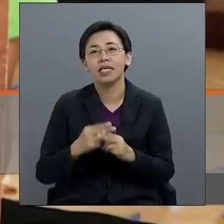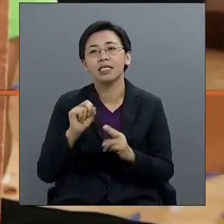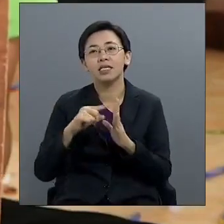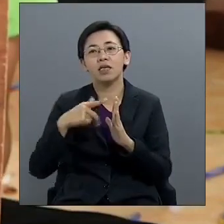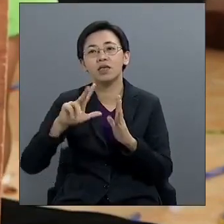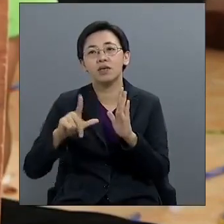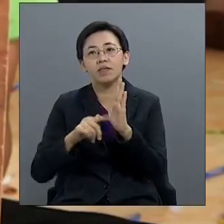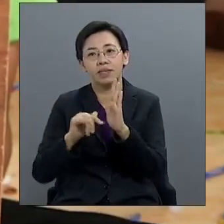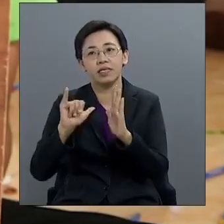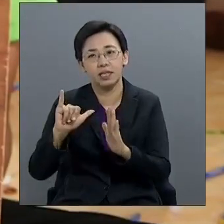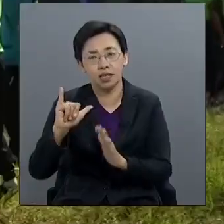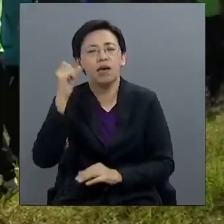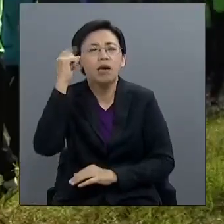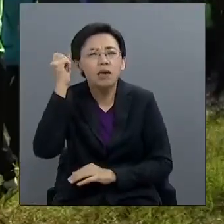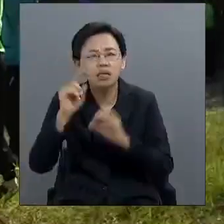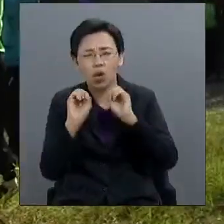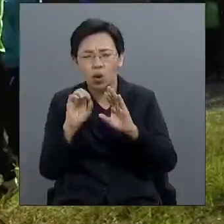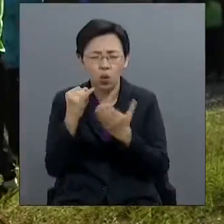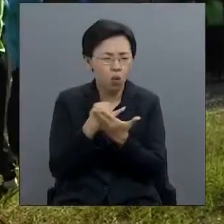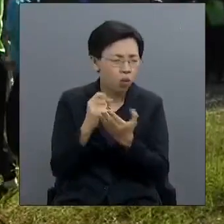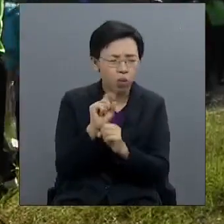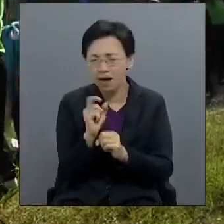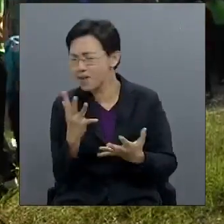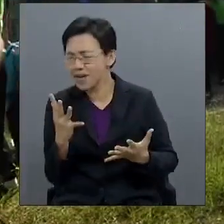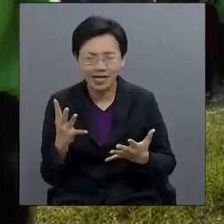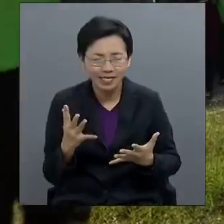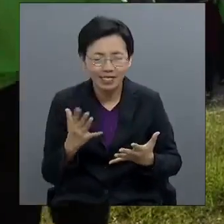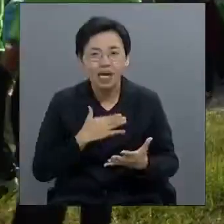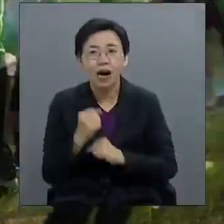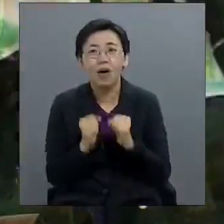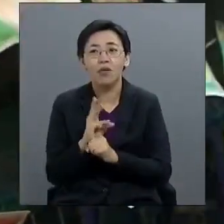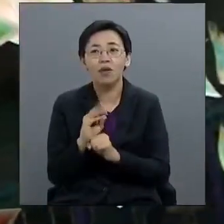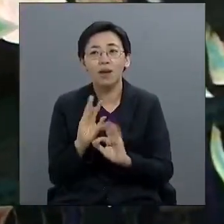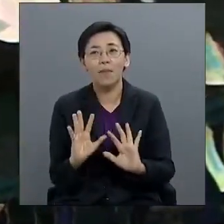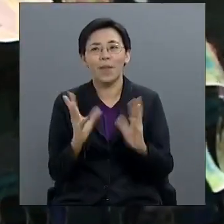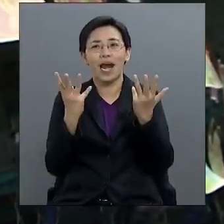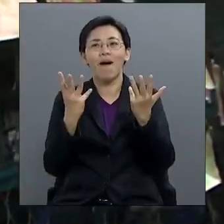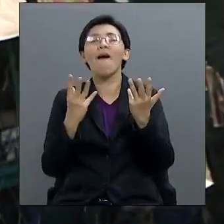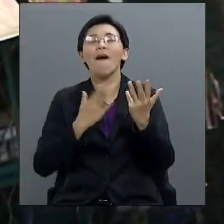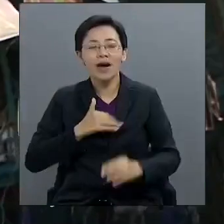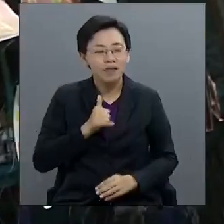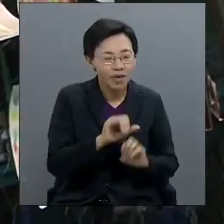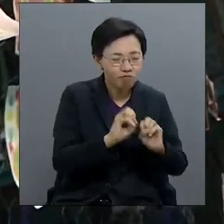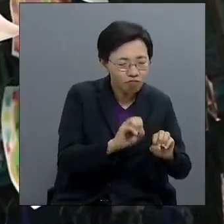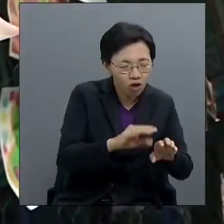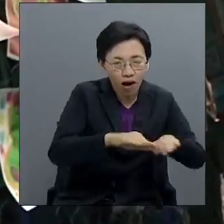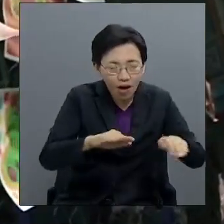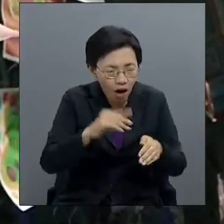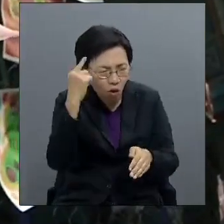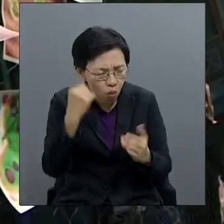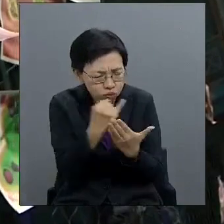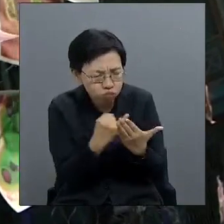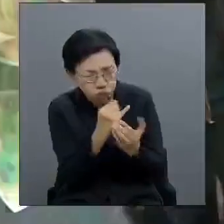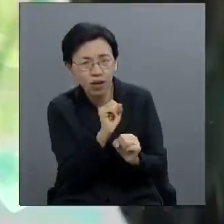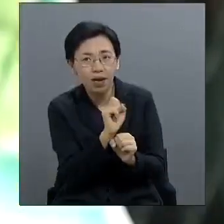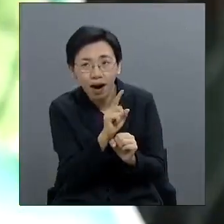ใจดีถึงโรงเรียนที่ขาดครูศิลปะจึงใช้เวลาหลังเกษียณราชการให้ความรู้ด้านศิลปะกับเด็กๆมีแผนเปิ